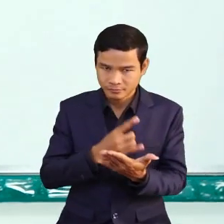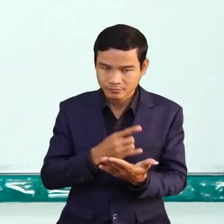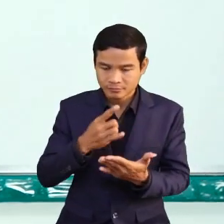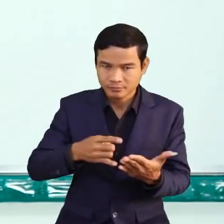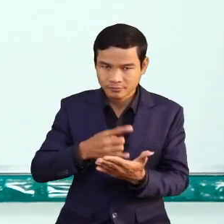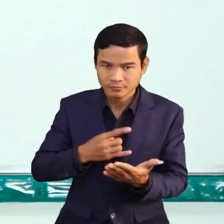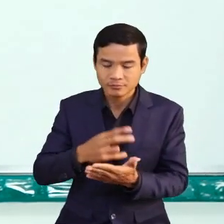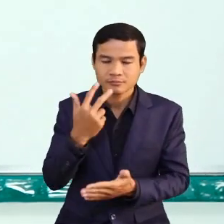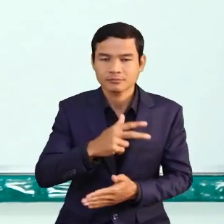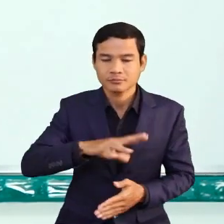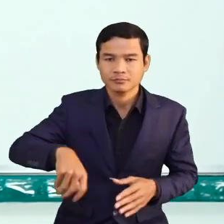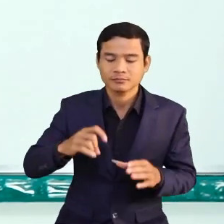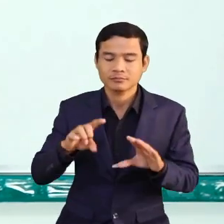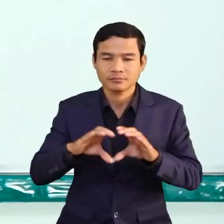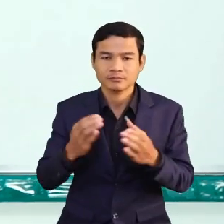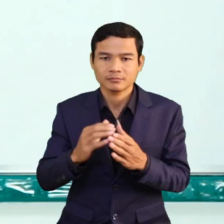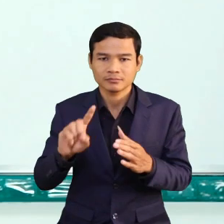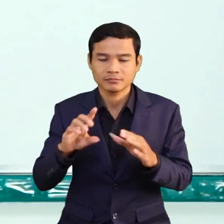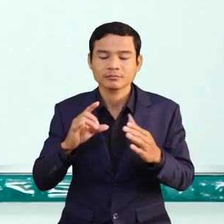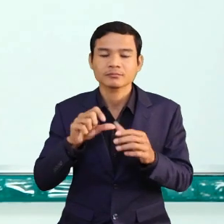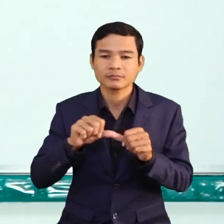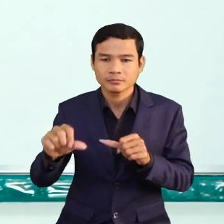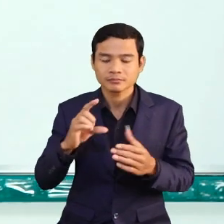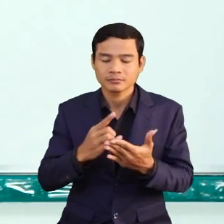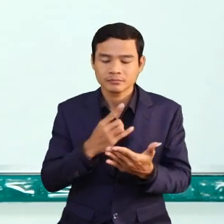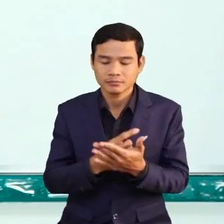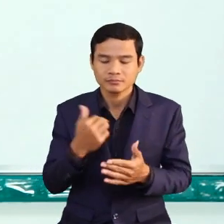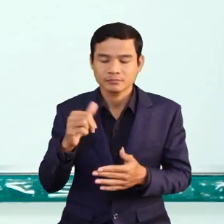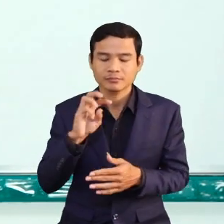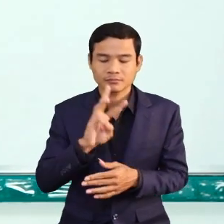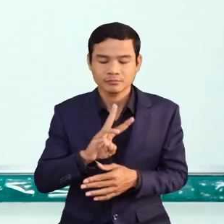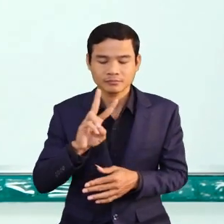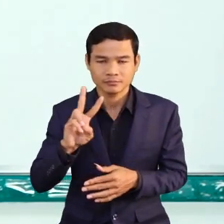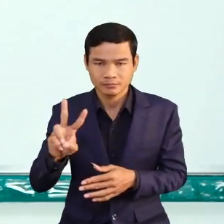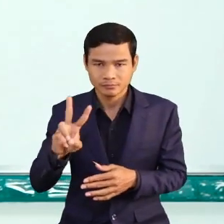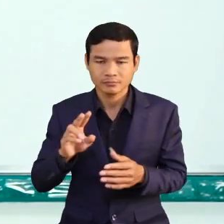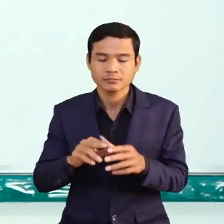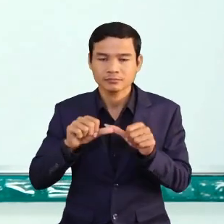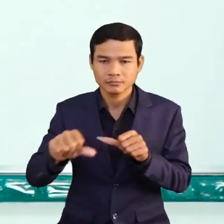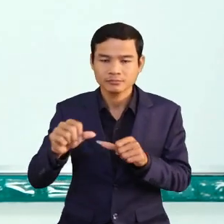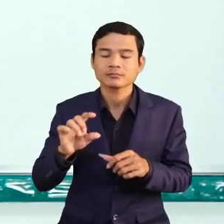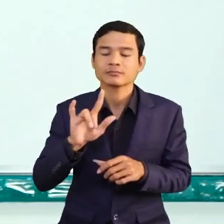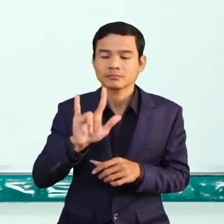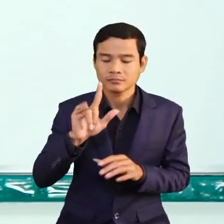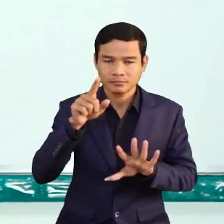1 យើង នឹង រៀន បន្ត ពី មេរៀន នៅ ថ្ងៃ មុន គឺ មេរៀន ទី 32 ប